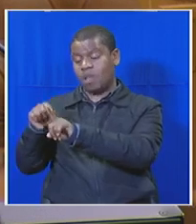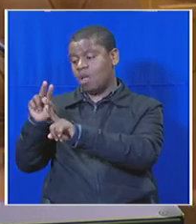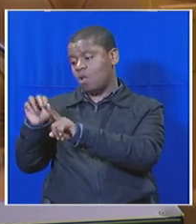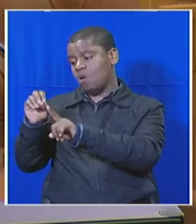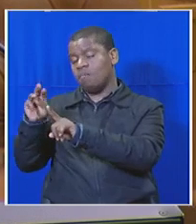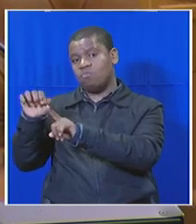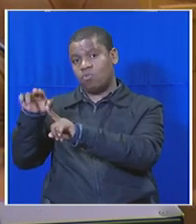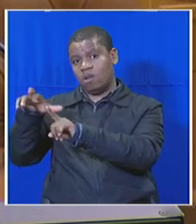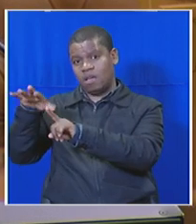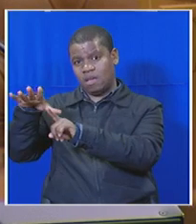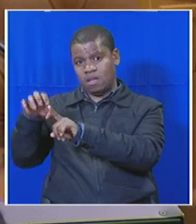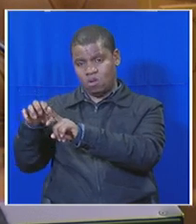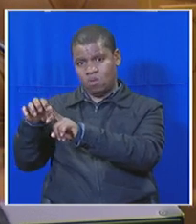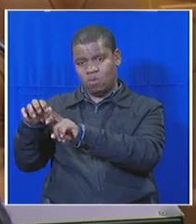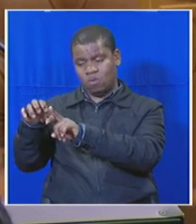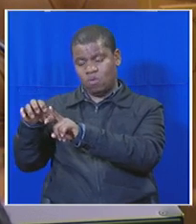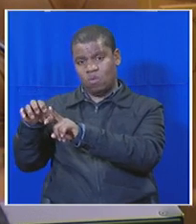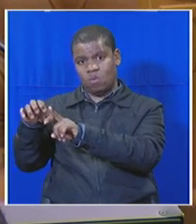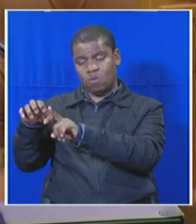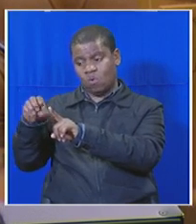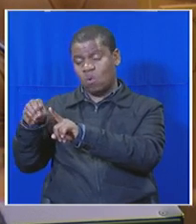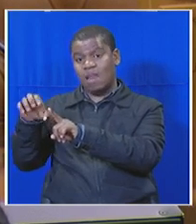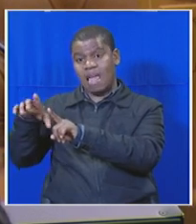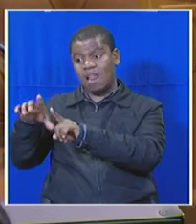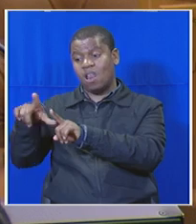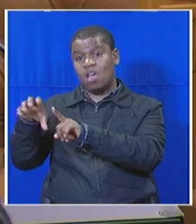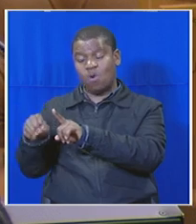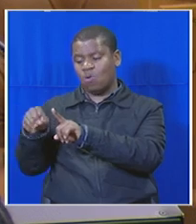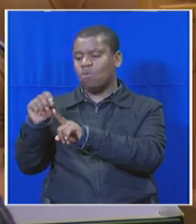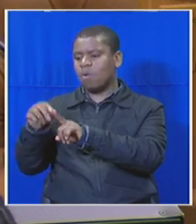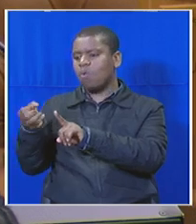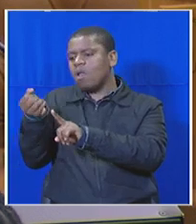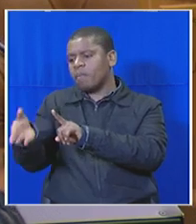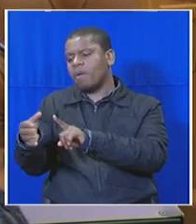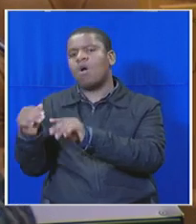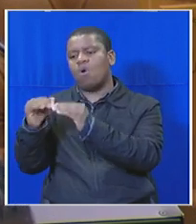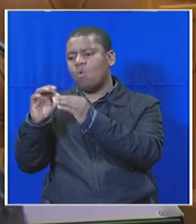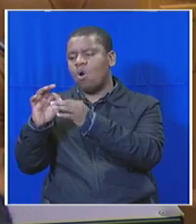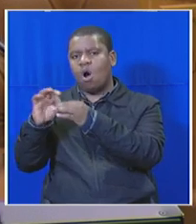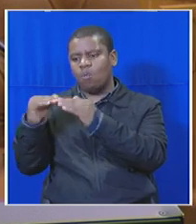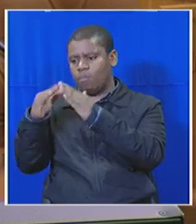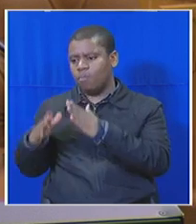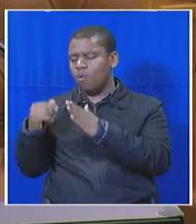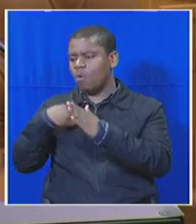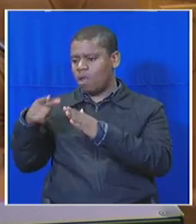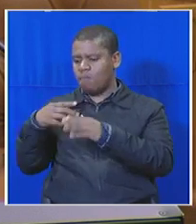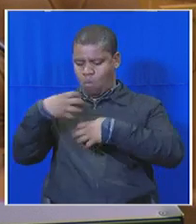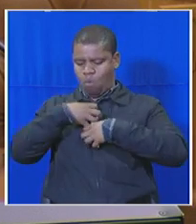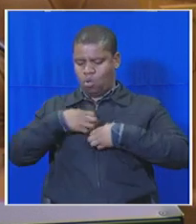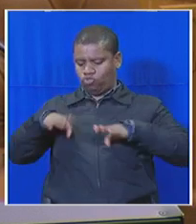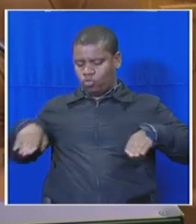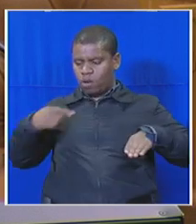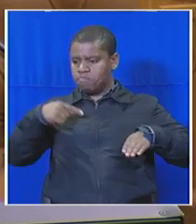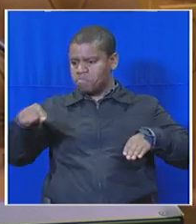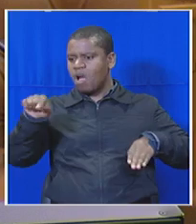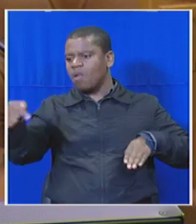yakowabo. Utshatile uhlala nabantwana bakhe nomyeni wakhe kule ndlu yezinkedama and uzikhuphela ngaphandle ngoku zona zizinkedama